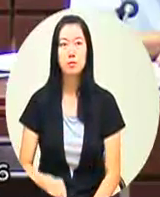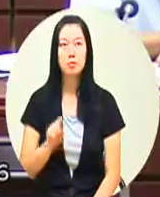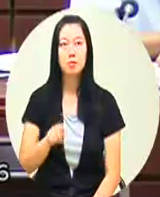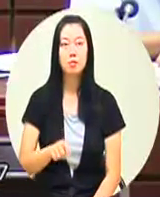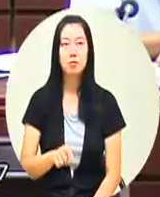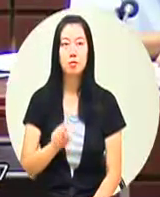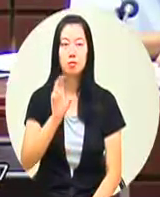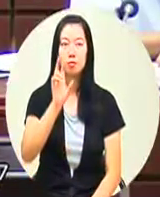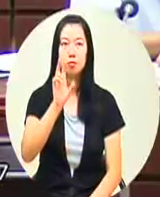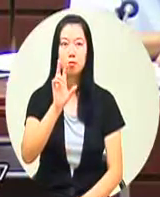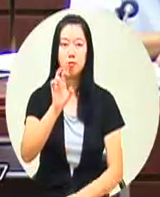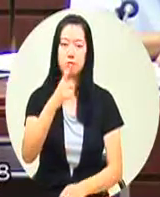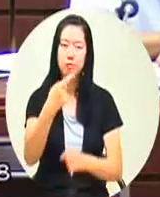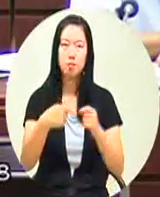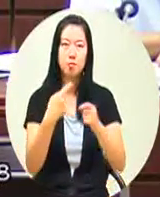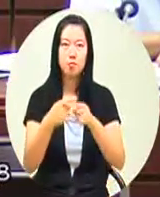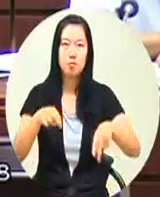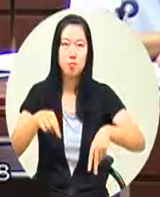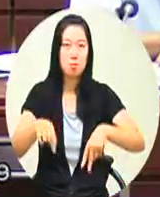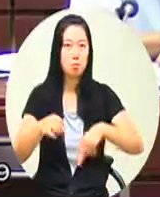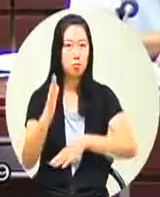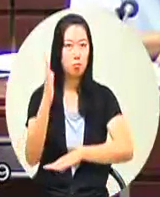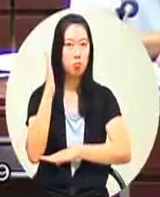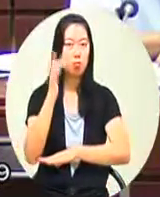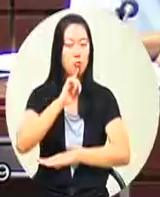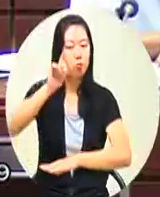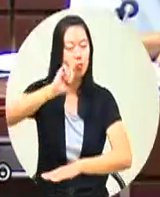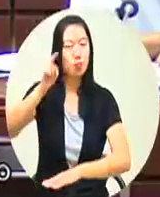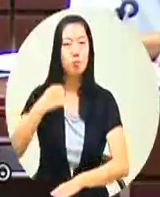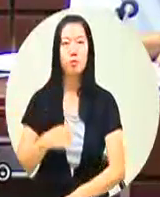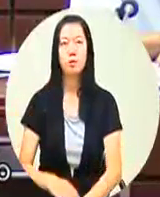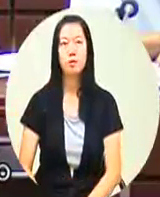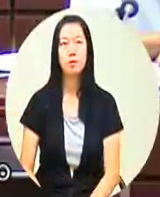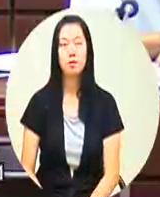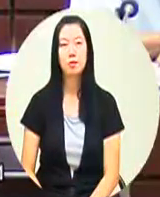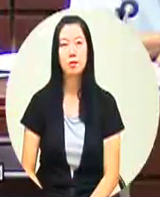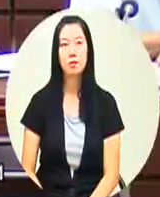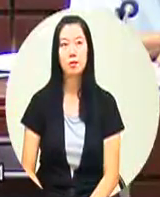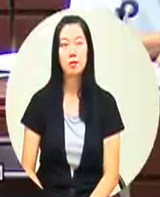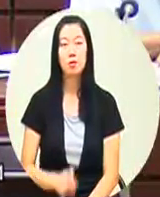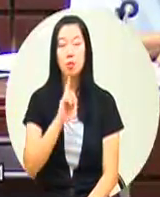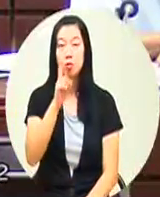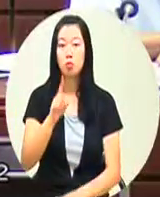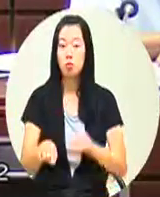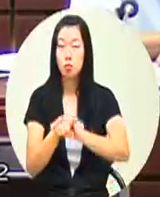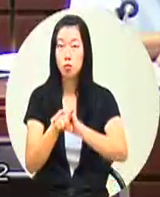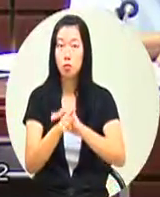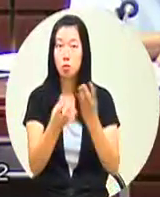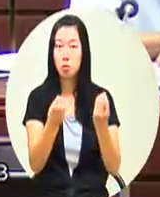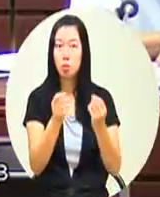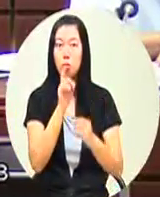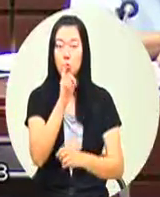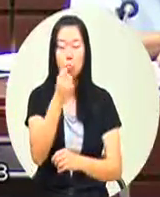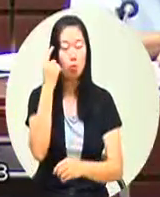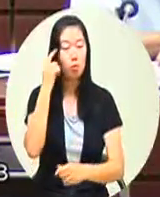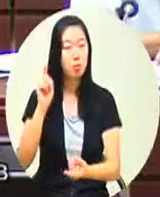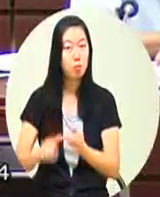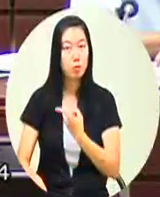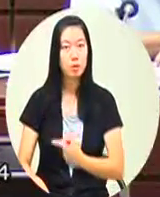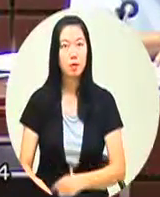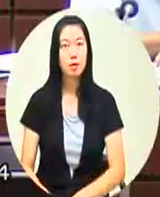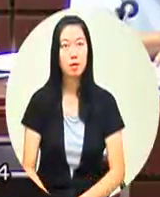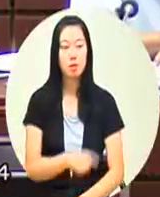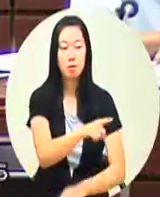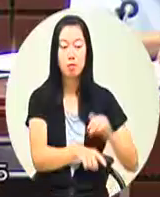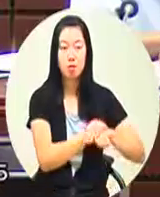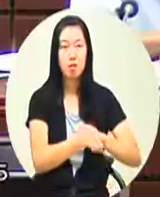71年的行政诉讼，所以说我在这里 不是说我不是说不法哦，我是说不当哦，主席，不法跟不